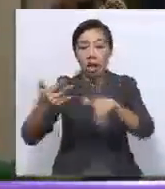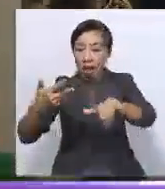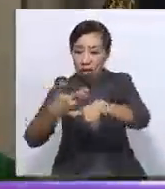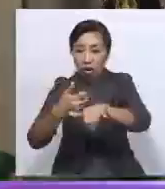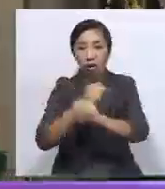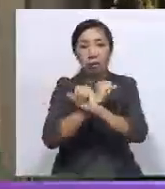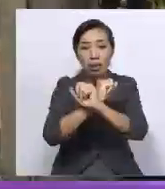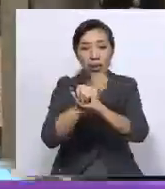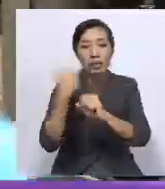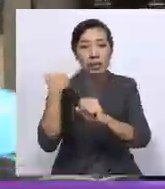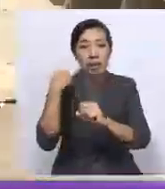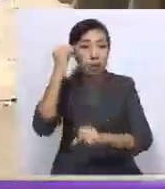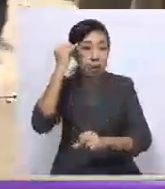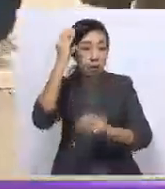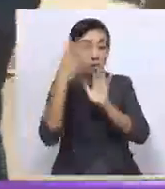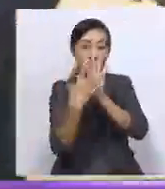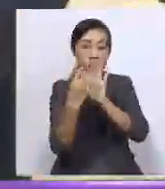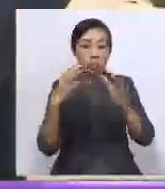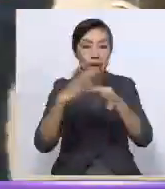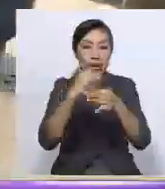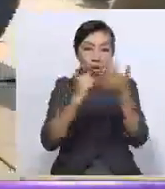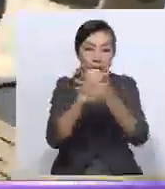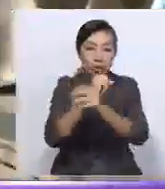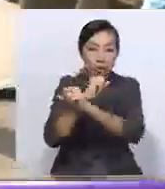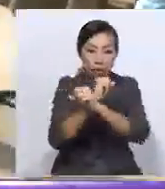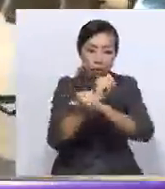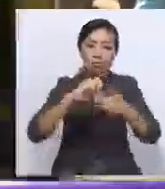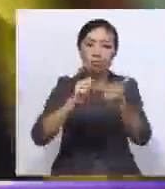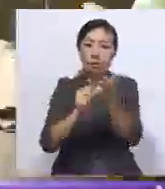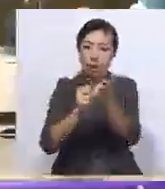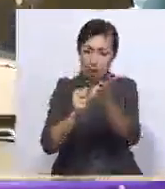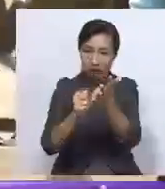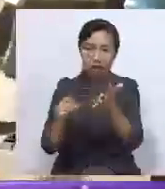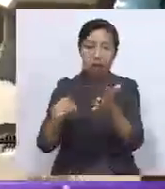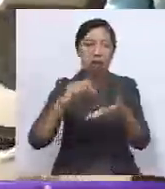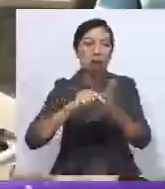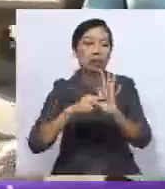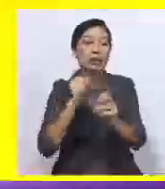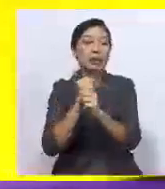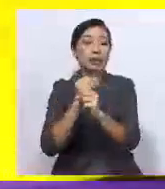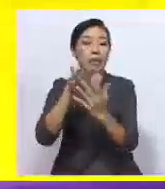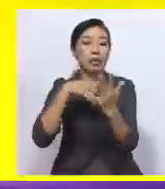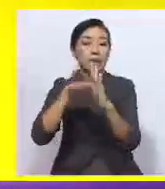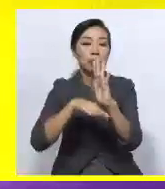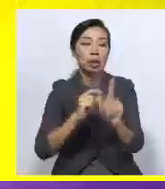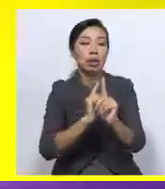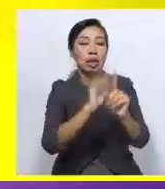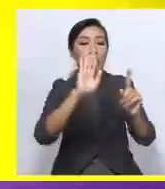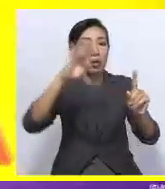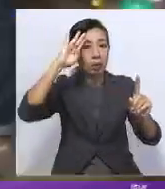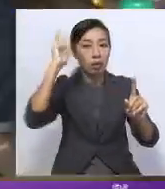ได้ให้ความรู้ในเรื่องการป้องกันและแก้ไขปัญหายาเสพติดในชุมชนถือว่าเป็นการสนองพระราโชบายของสมเด็จพระเ